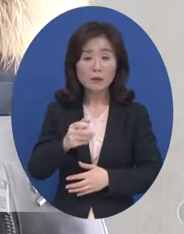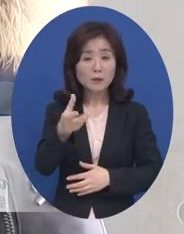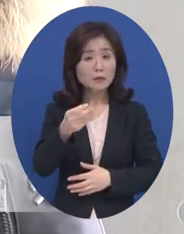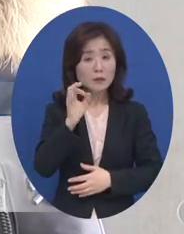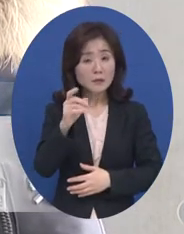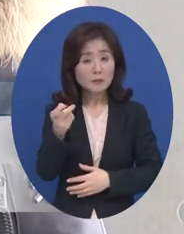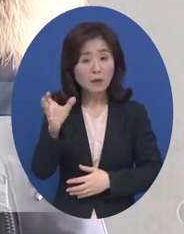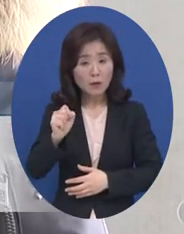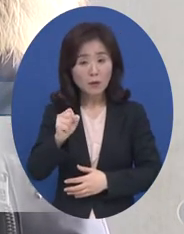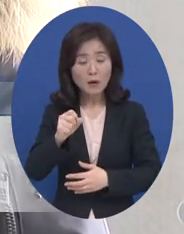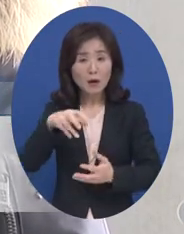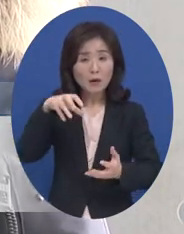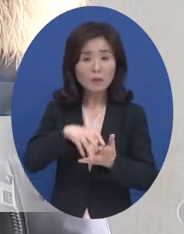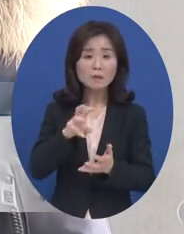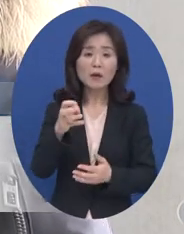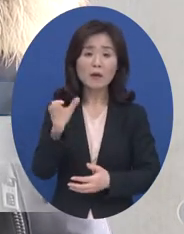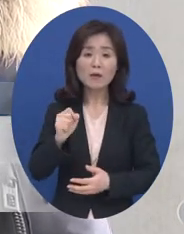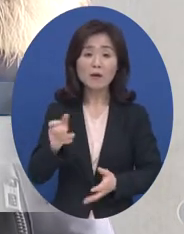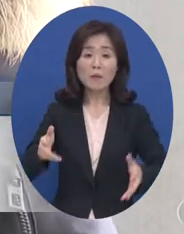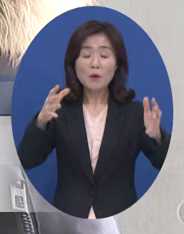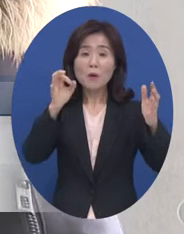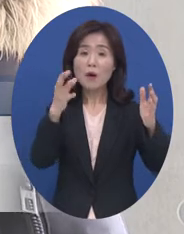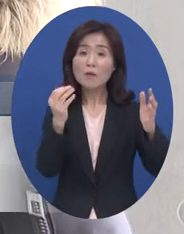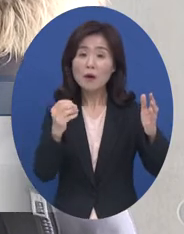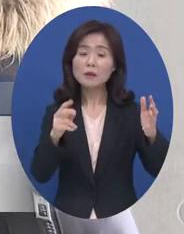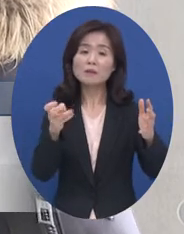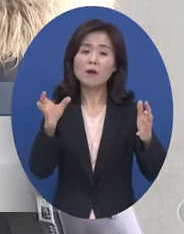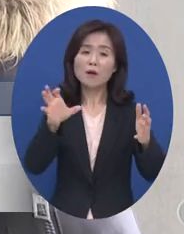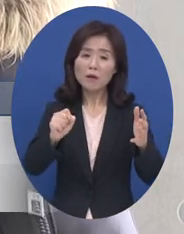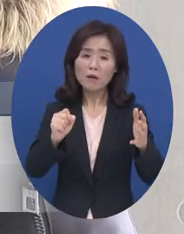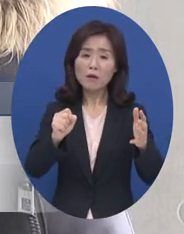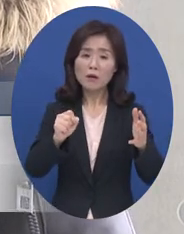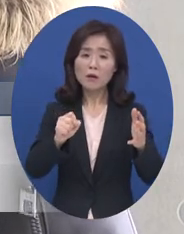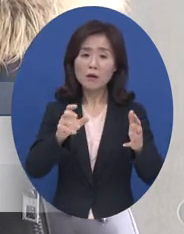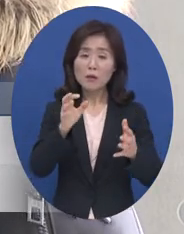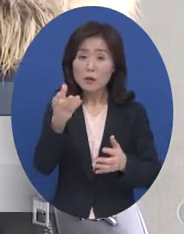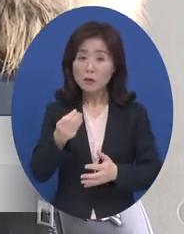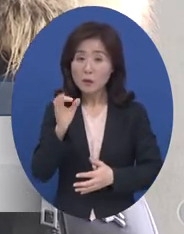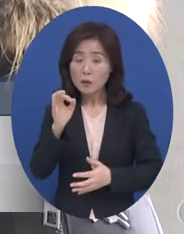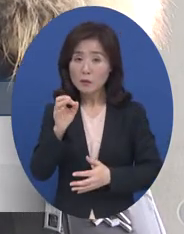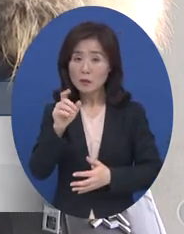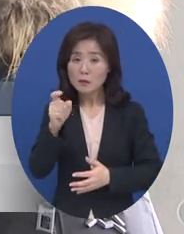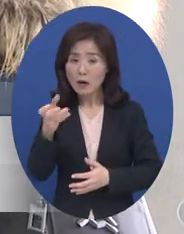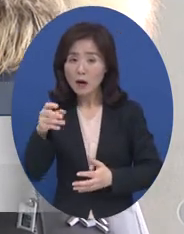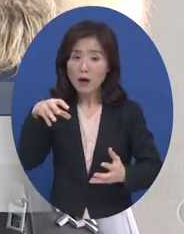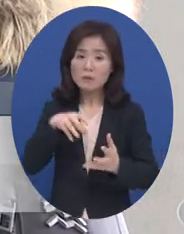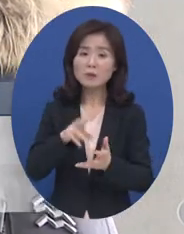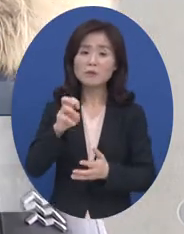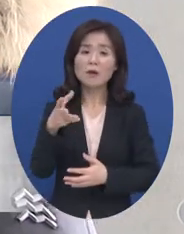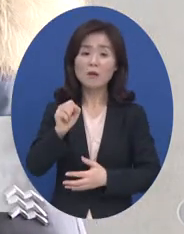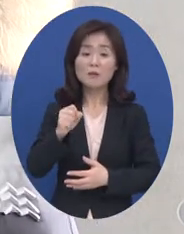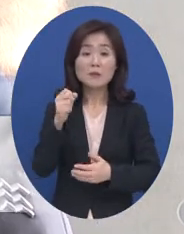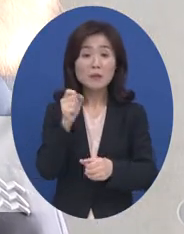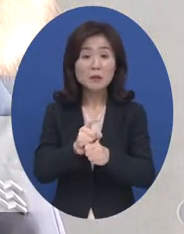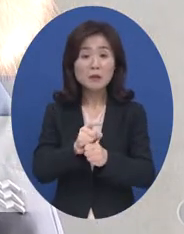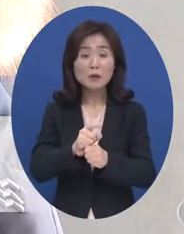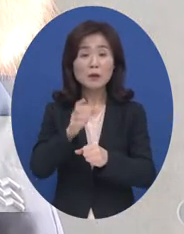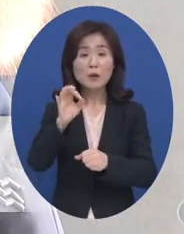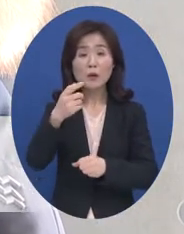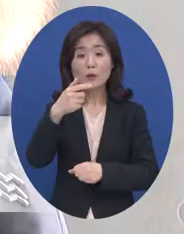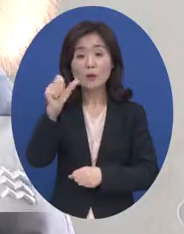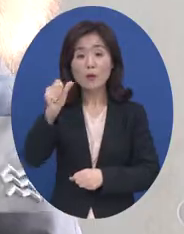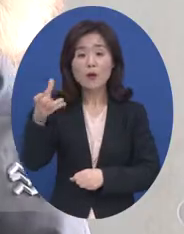25억 인데 대출이 랑 고생 중 30억 이다 이미 마야 또 이거든요 심지어 건물 감정과 도 보니까